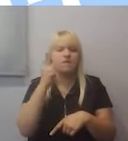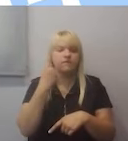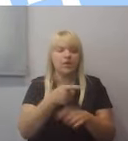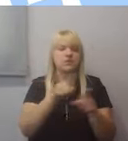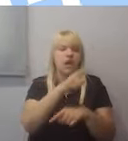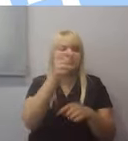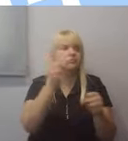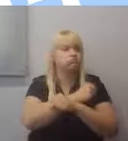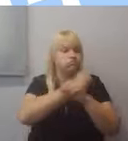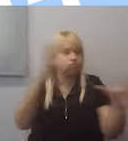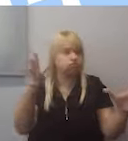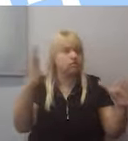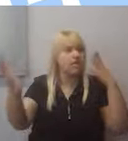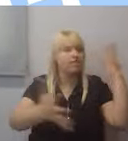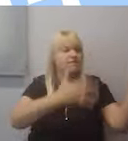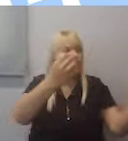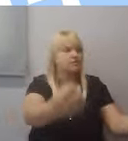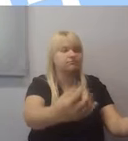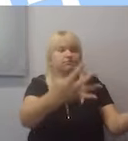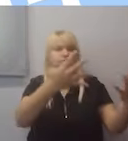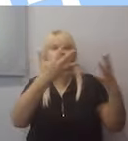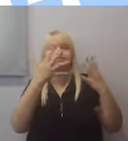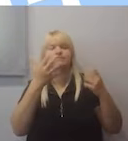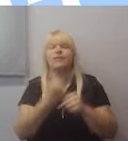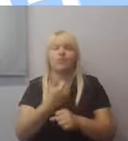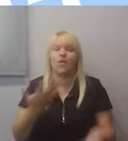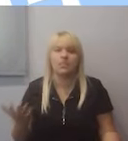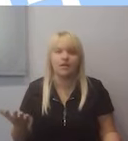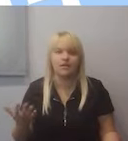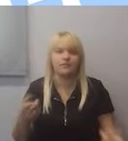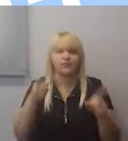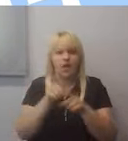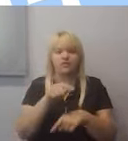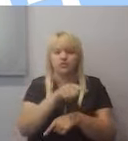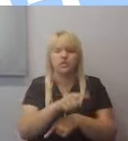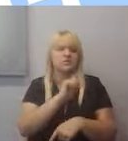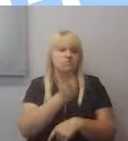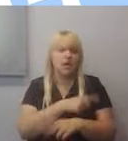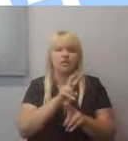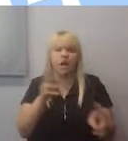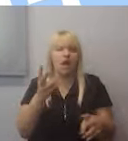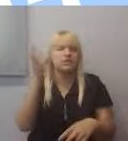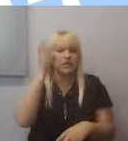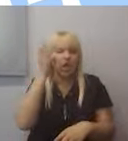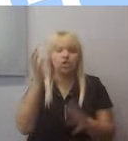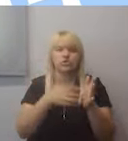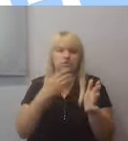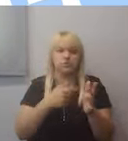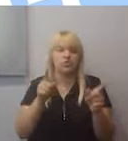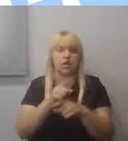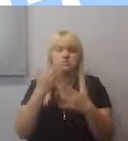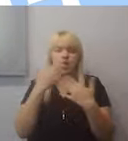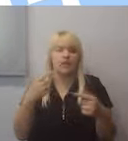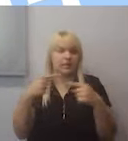vējš nāk uz mums ko darām ja un tas ir tas spēja kā tās zināšanas izmantot un pēdējais ir inventārs jā zināšanas var būt